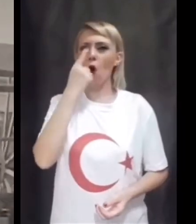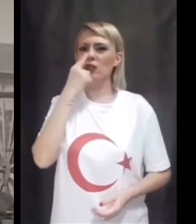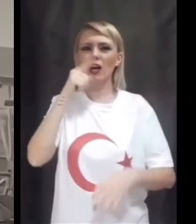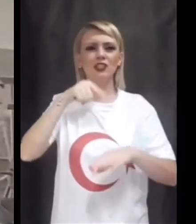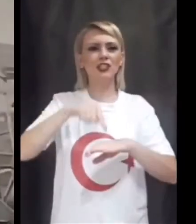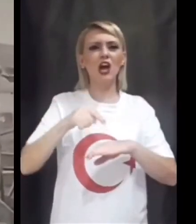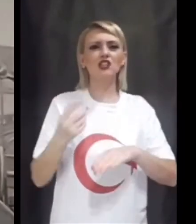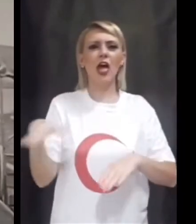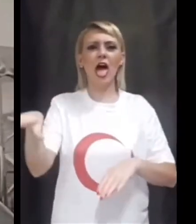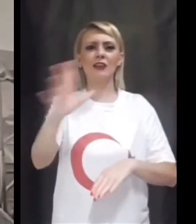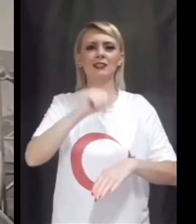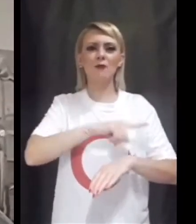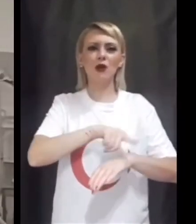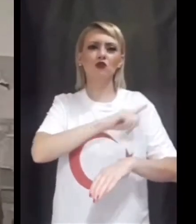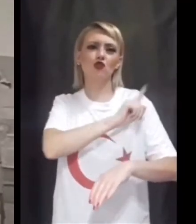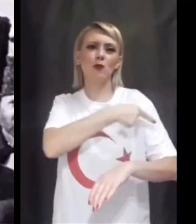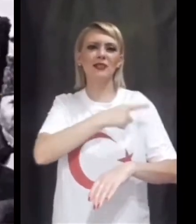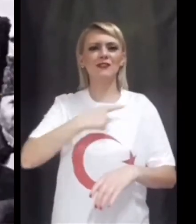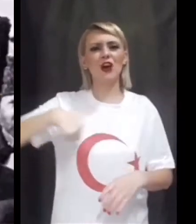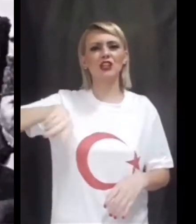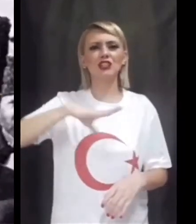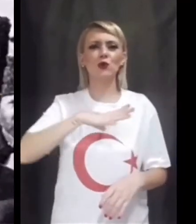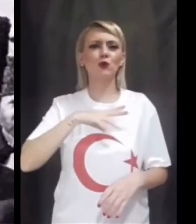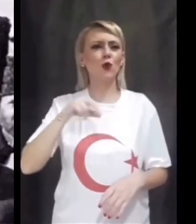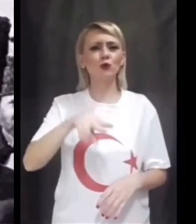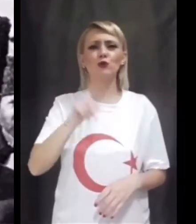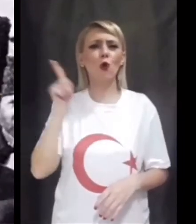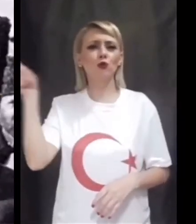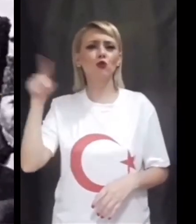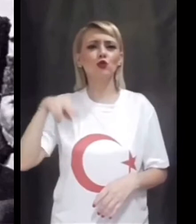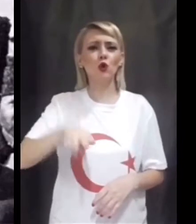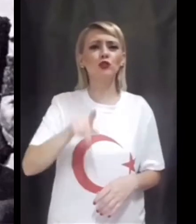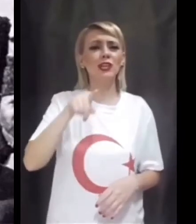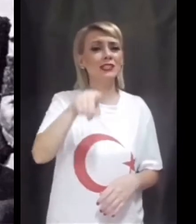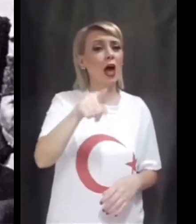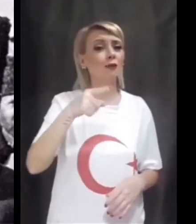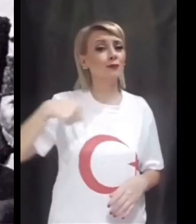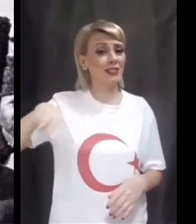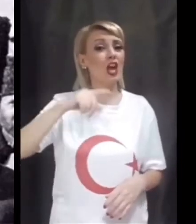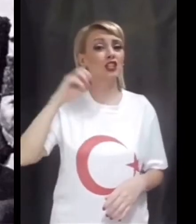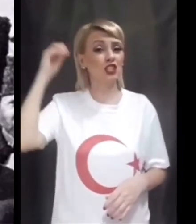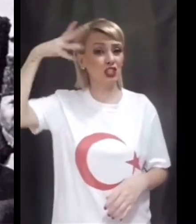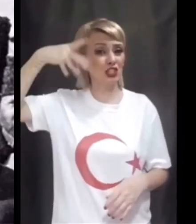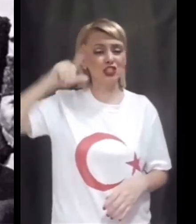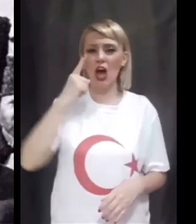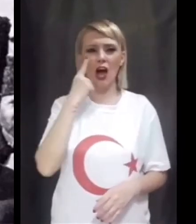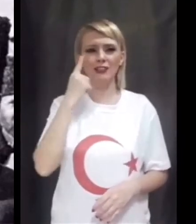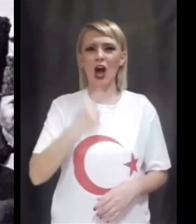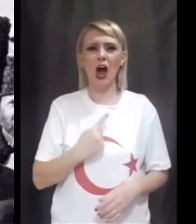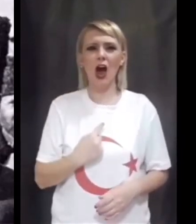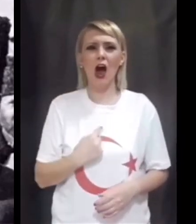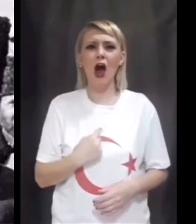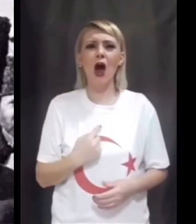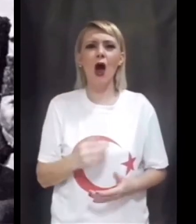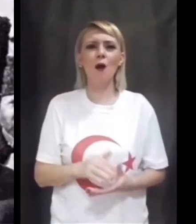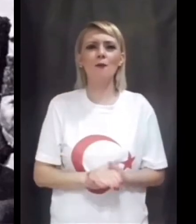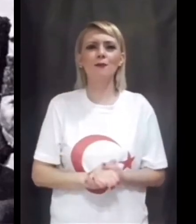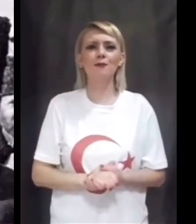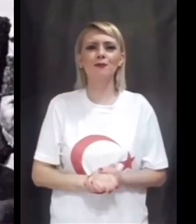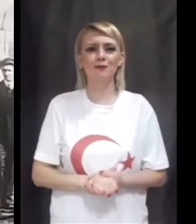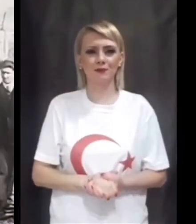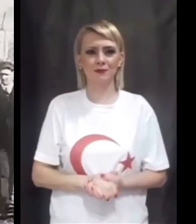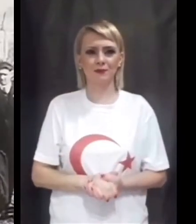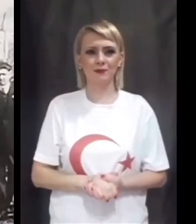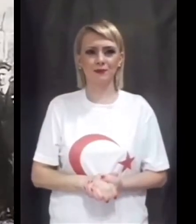Gençliğe olan inancı her zaman güçlü, biz varız. Sürüyoruz onun yolunda, sen bize ışıksın